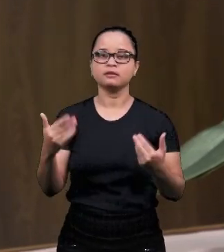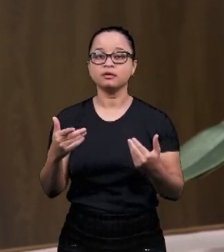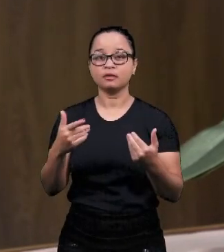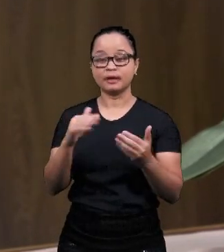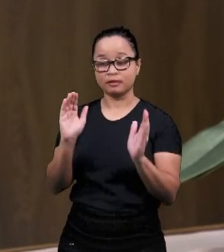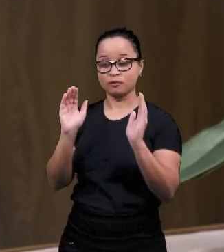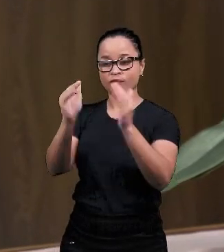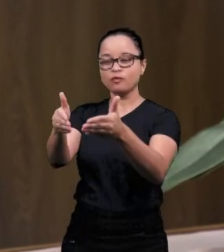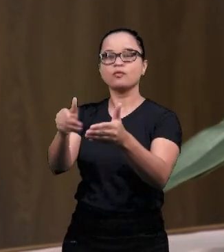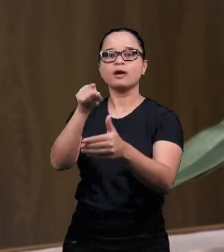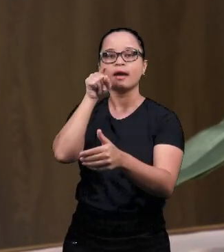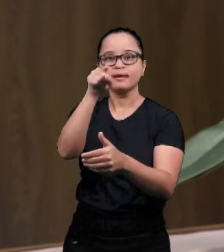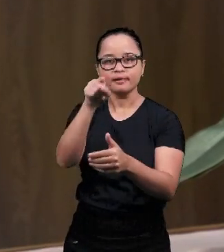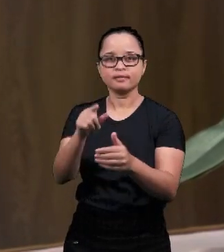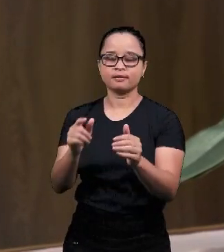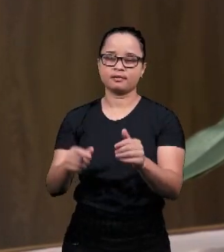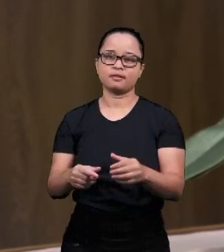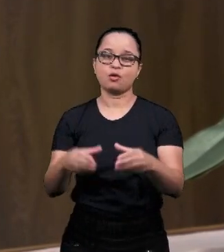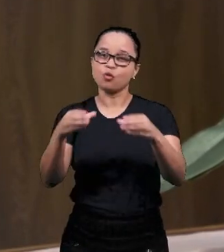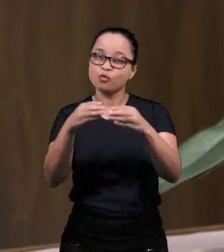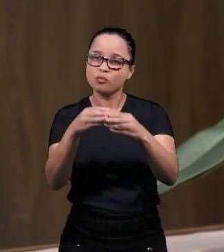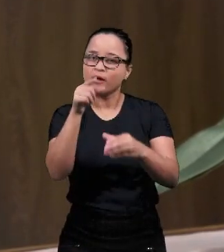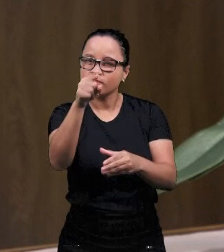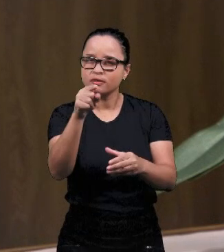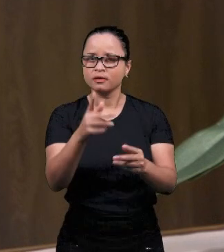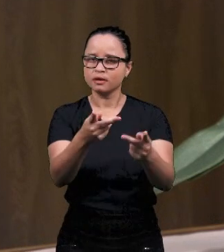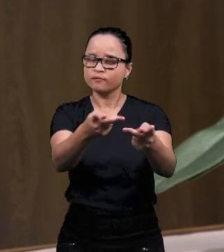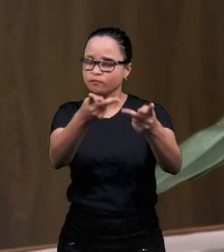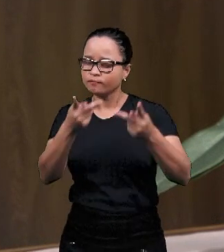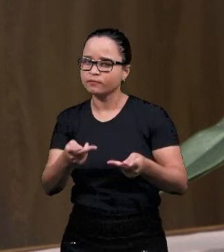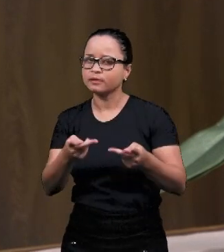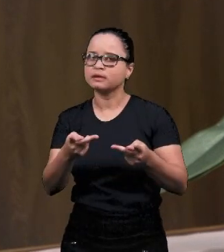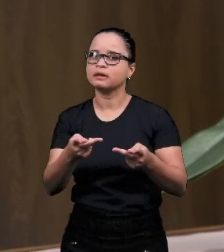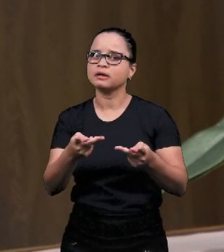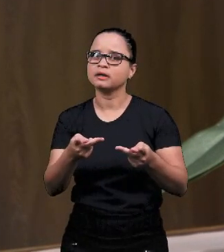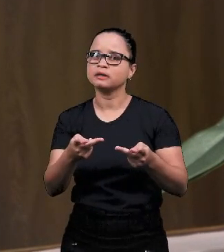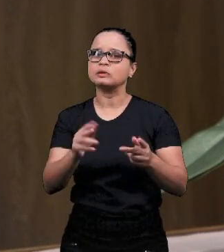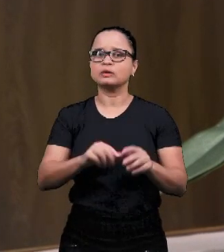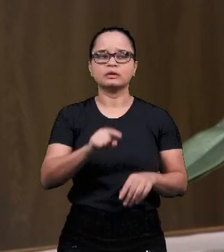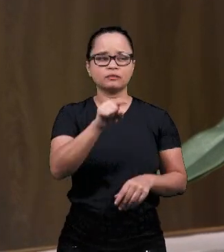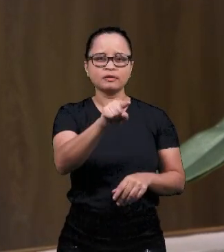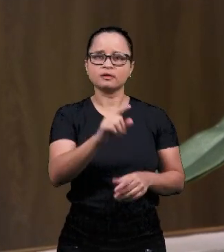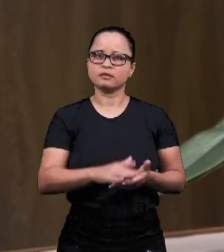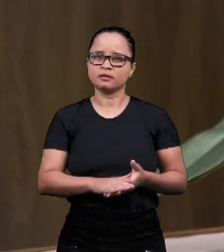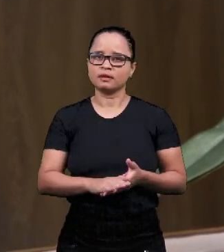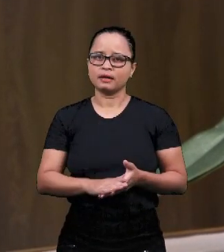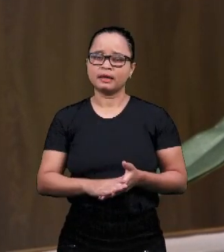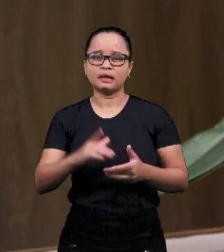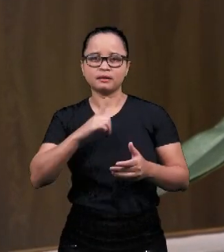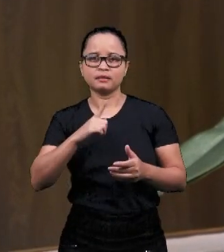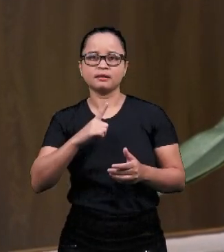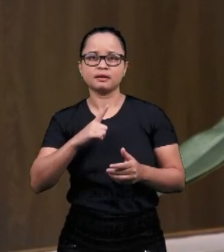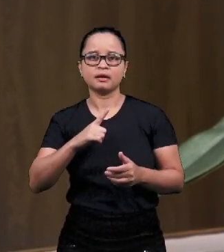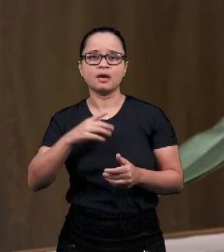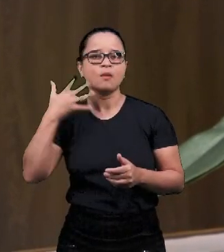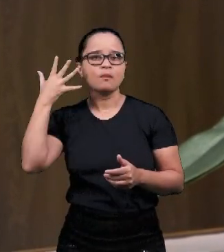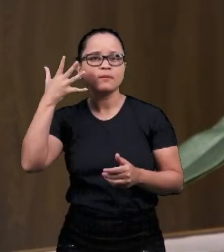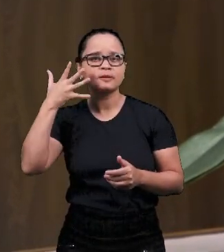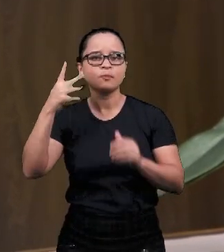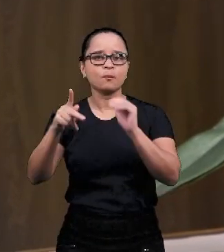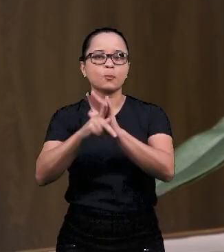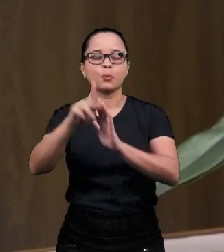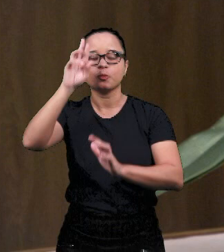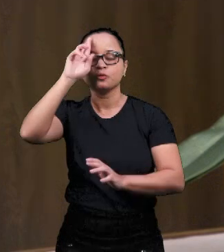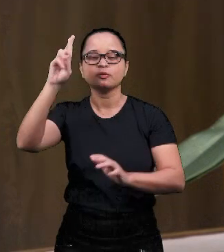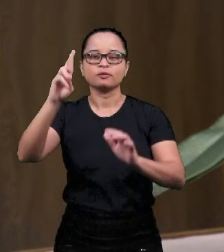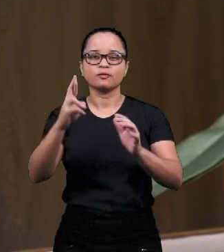об этих людях в течение этого месяца. Вы, кто часть этой группы, кого пригласили, чтобы услышать слово от